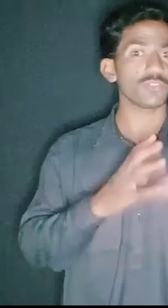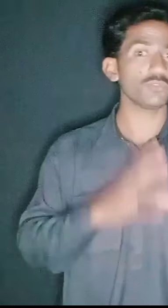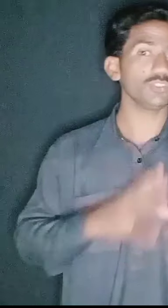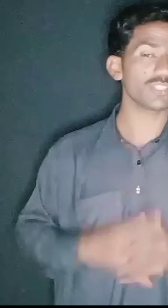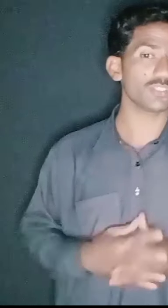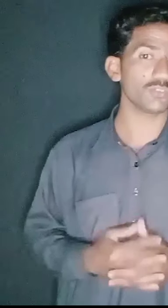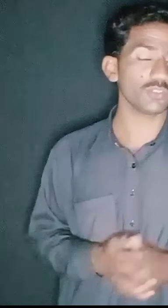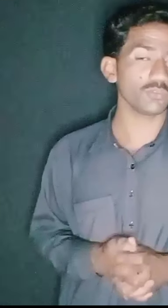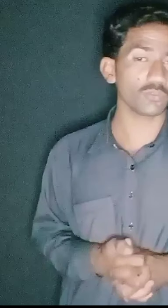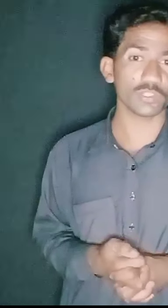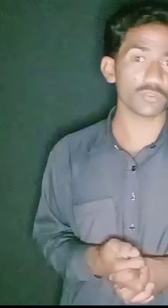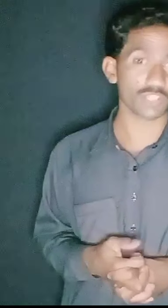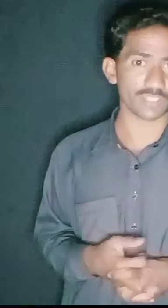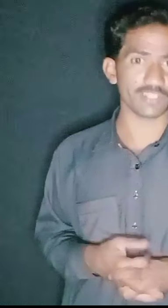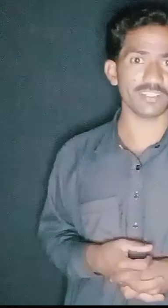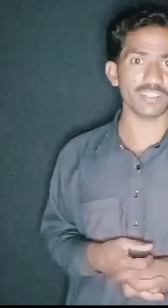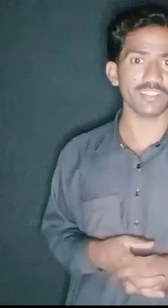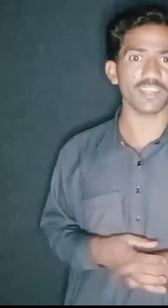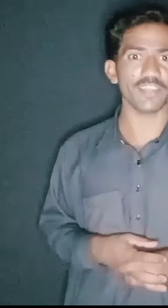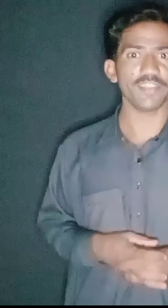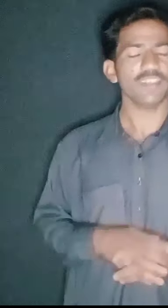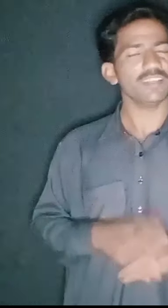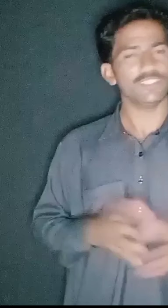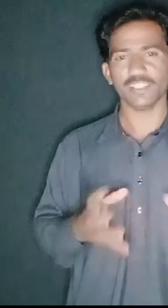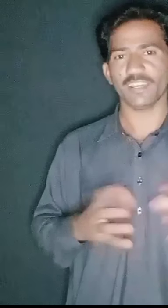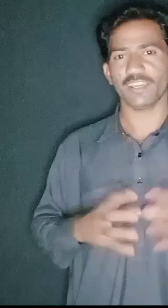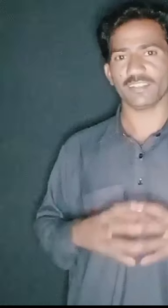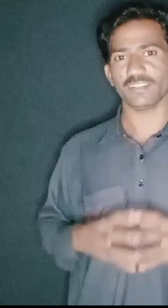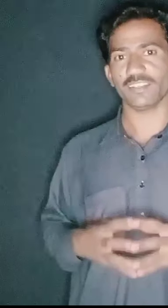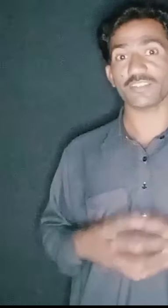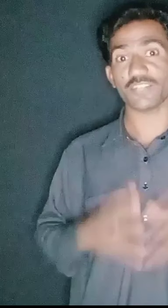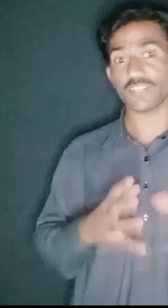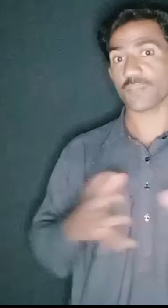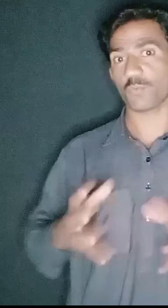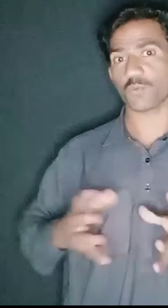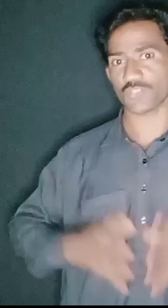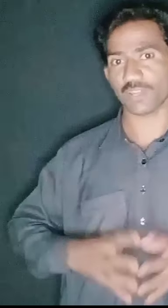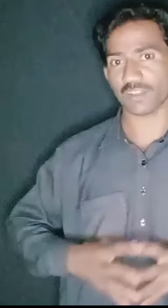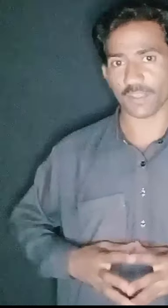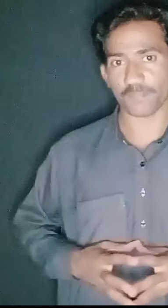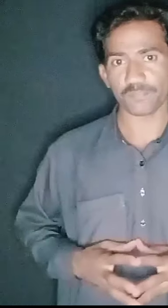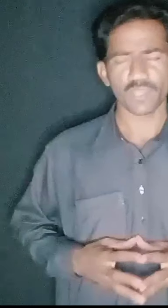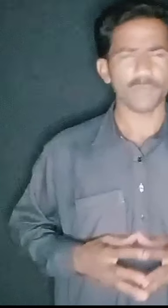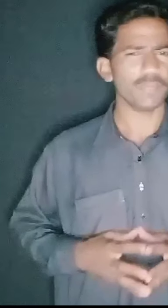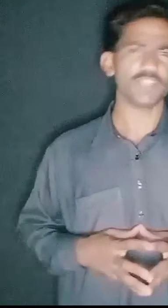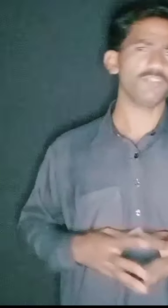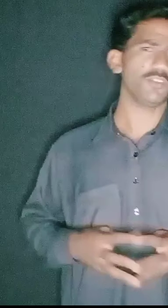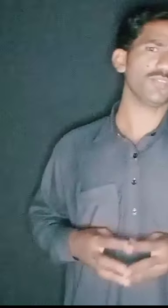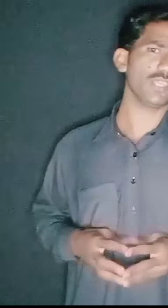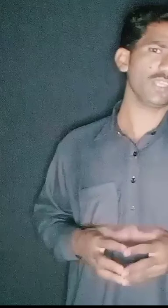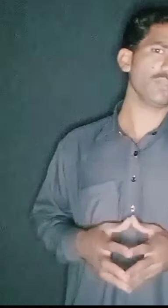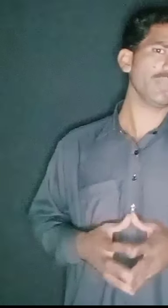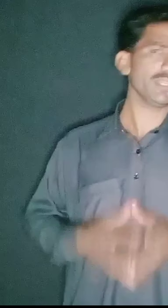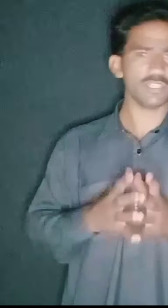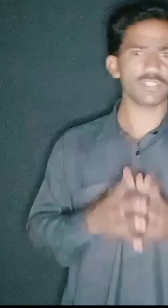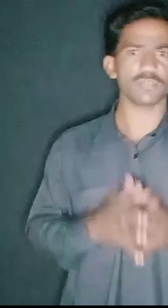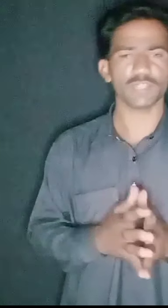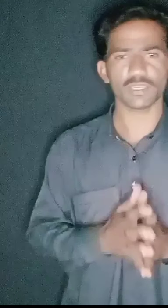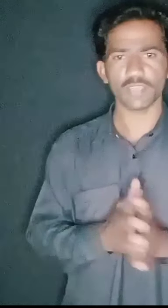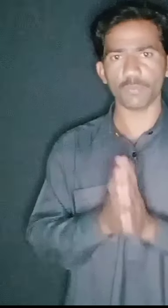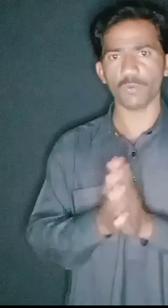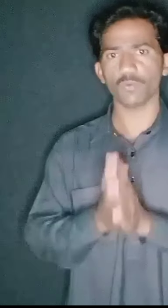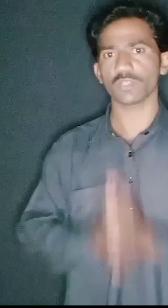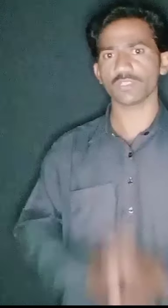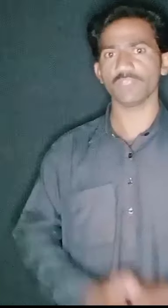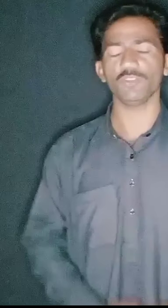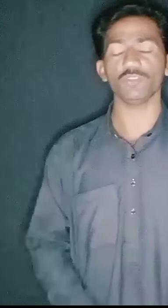है, बाप को इस दुनिया से इन दोनों ने रुखसत कर दिया गया है। ये हालात हैं यार, ये सब कुछ चल रहा है। मैंने ये वीडियो देखी तो मैंने यही